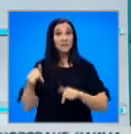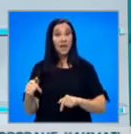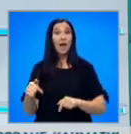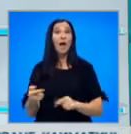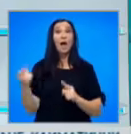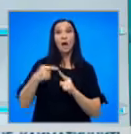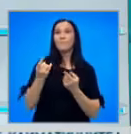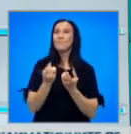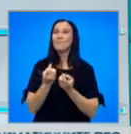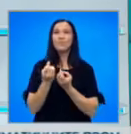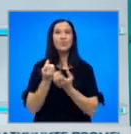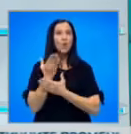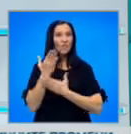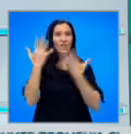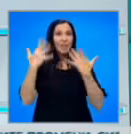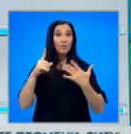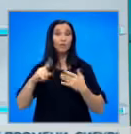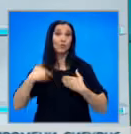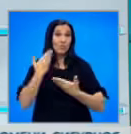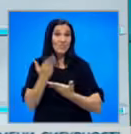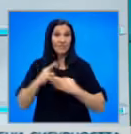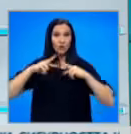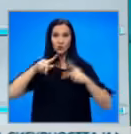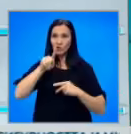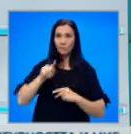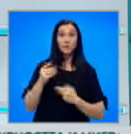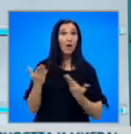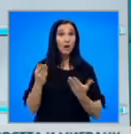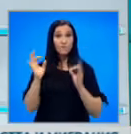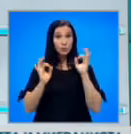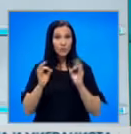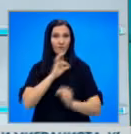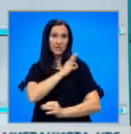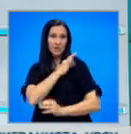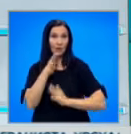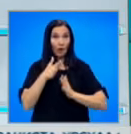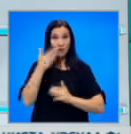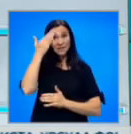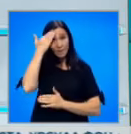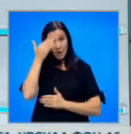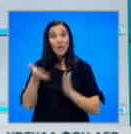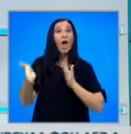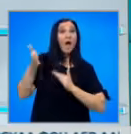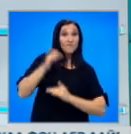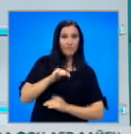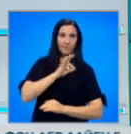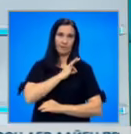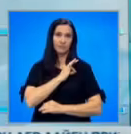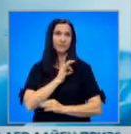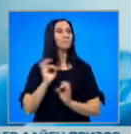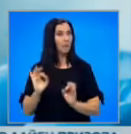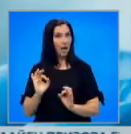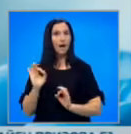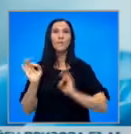Сега обаче към новите данни, които дават отговор на въпроса какъв процент от вакцинираните хора заболяват, въпреки че са имунизирани. И